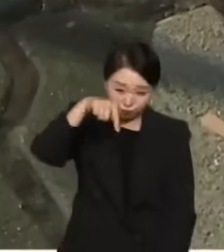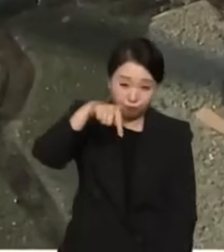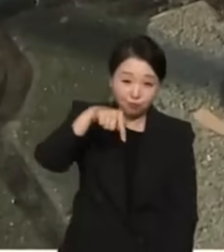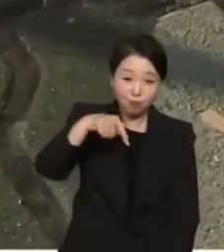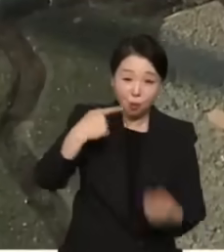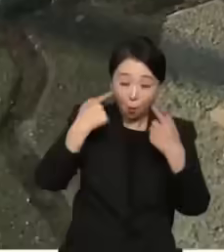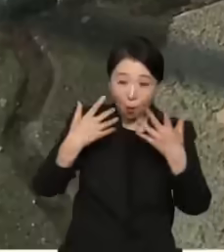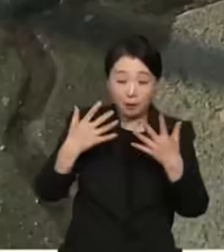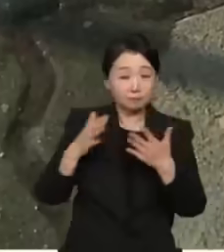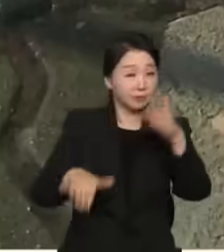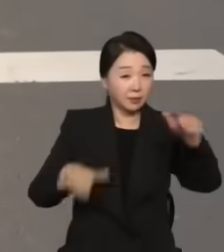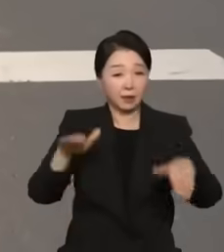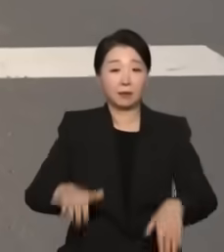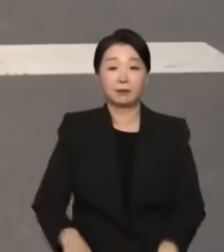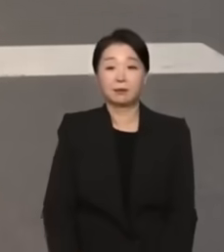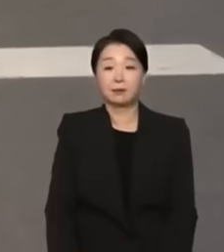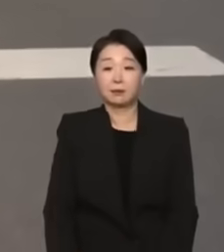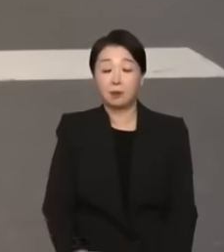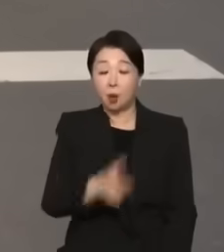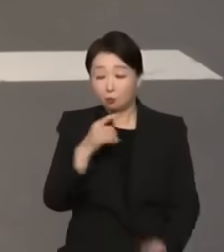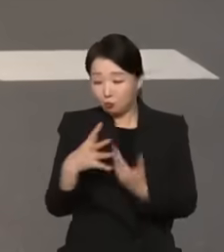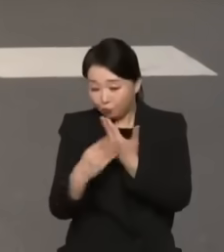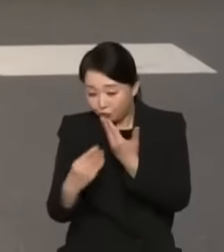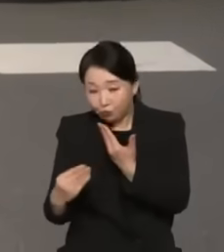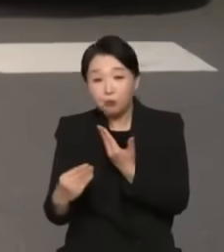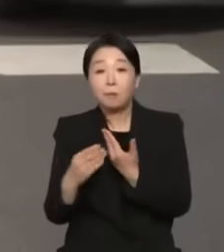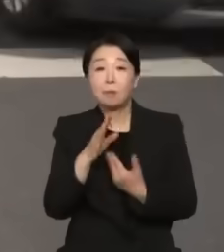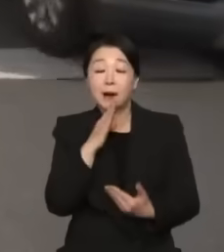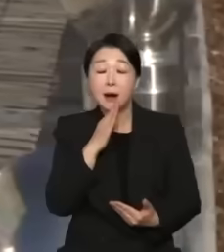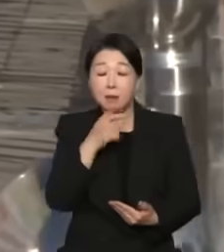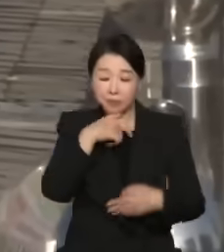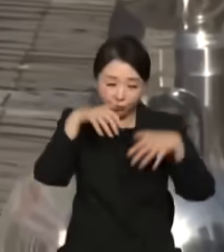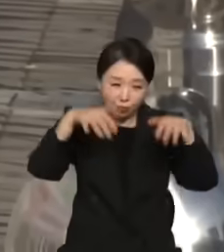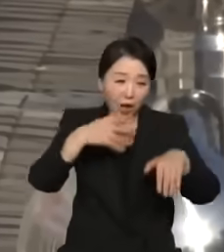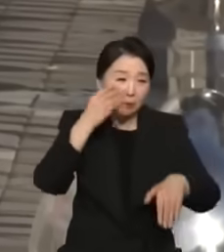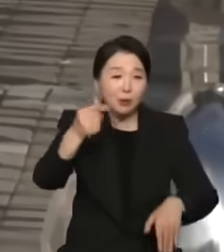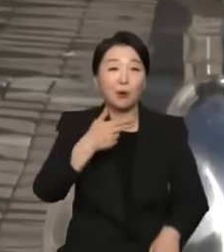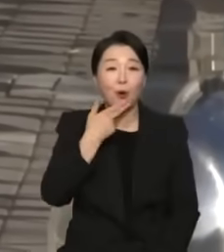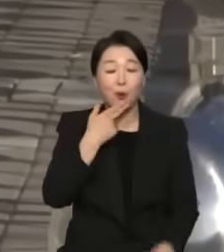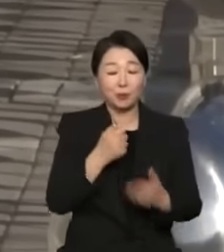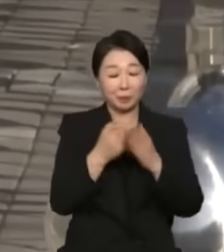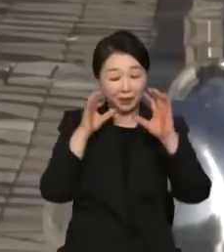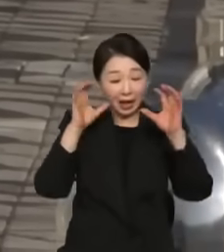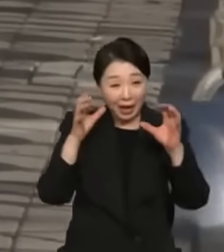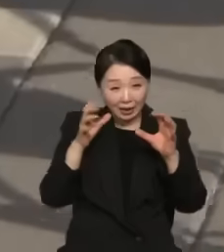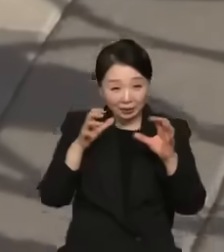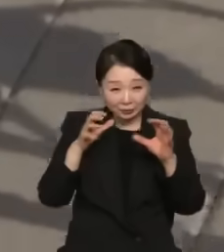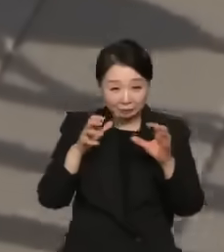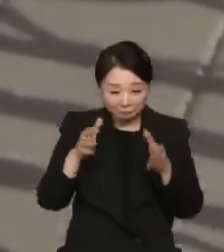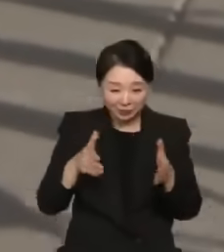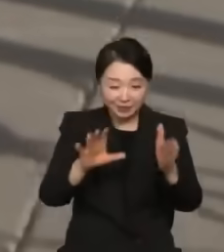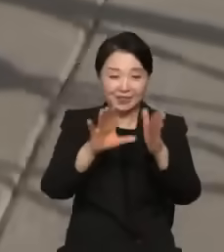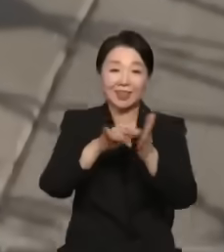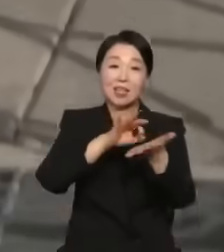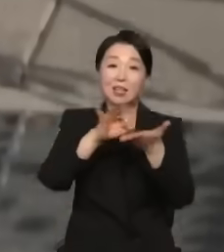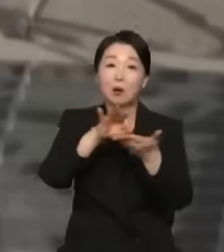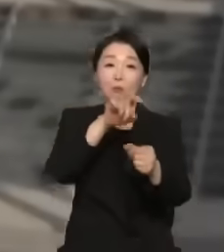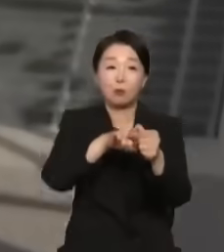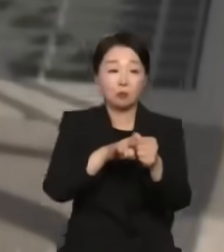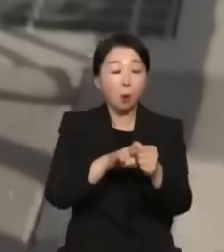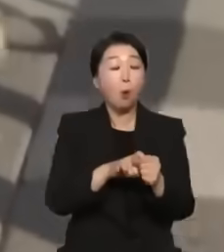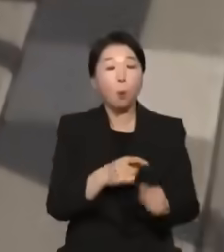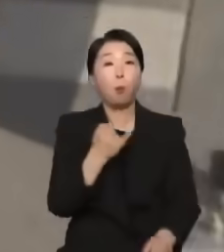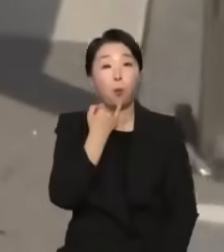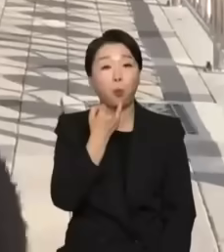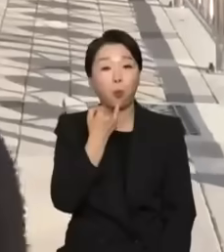뚜렷한 차이를 보입니다. 물이 잘 빠지는 만큼 비가 와도 덜 미끄러워 아이들 통학로에 쓰기로 했습니다. 반응은